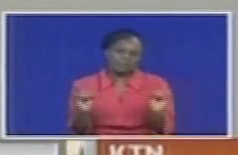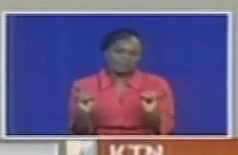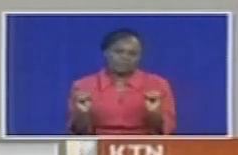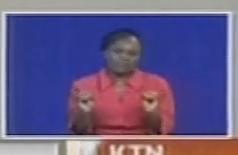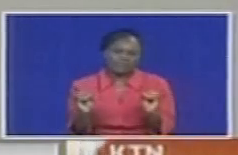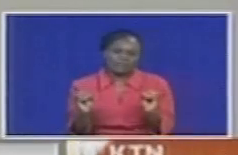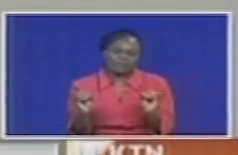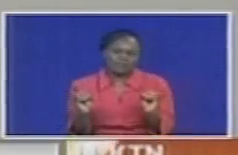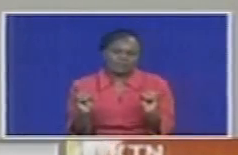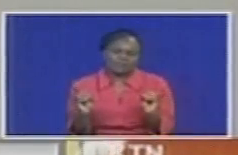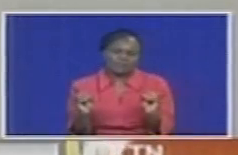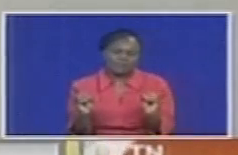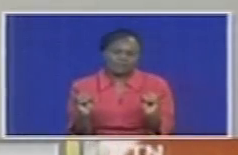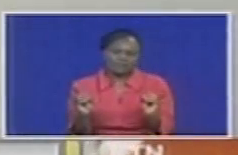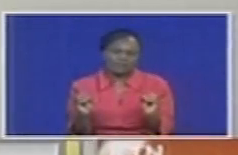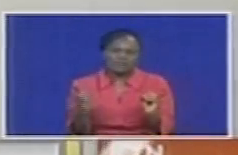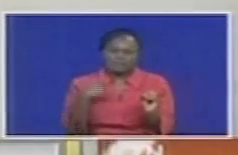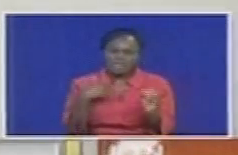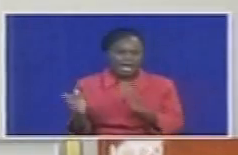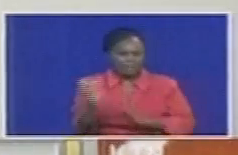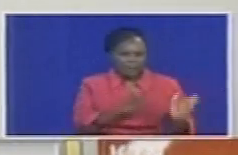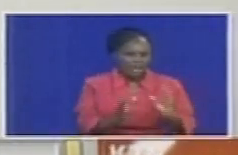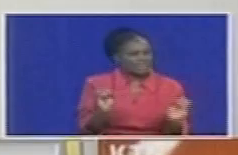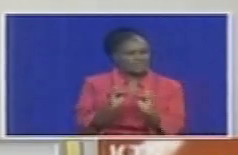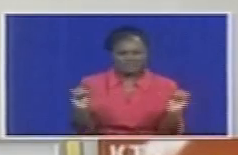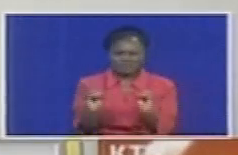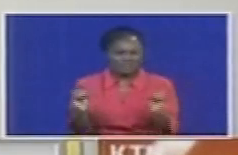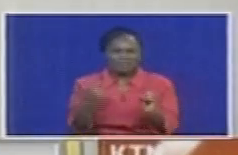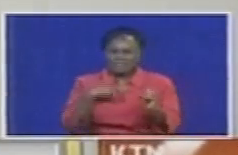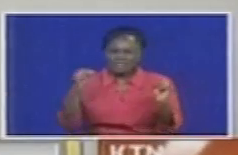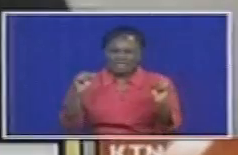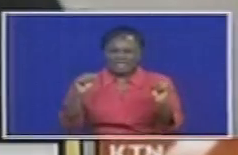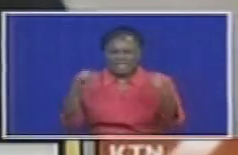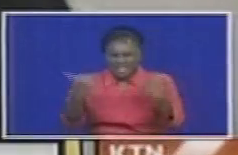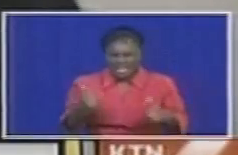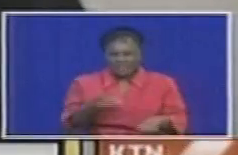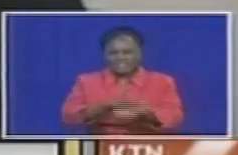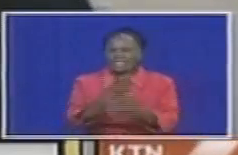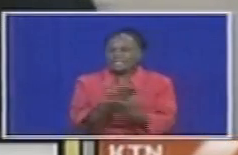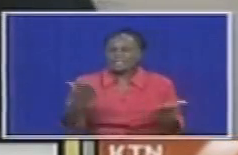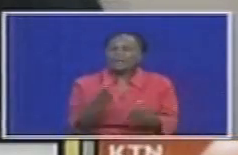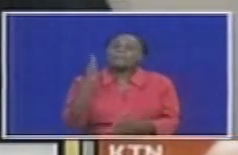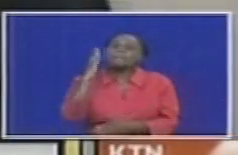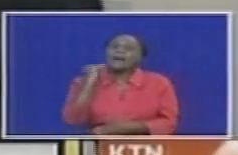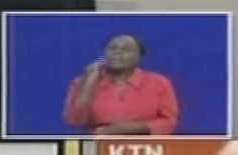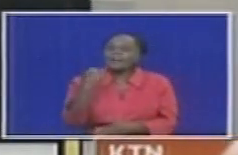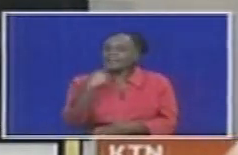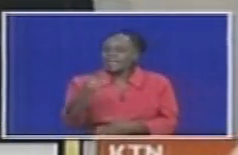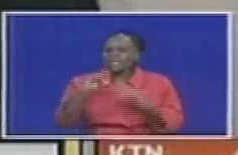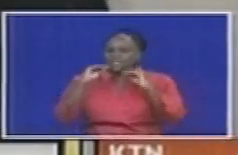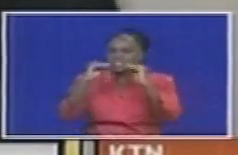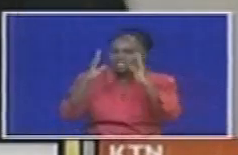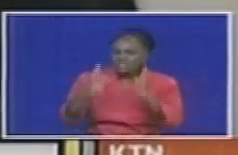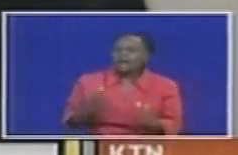hakuna kitu kama hiyo, hakuna kitu nilikuwa nimepanga na hata sijaichukua kitu shuleni. Mamake kijana huyo anadai kwamba mwalimu hakutaka